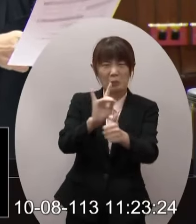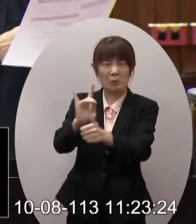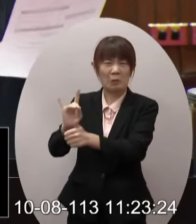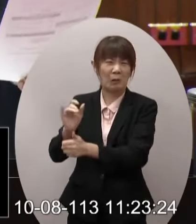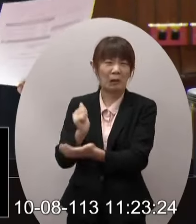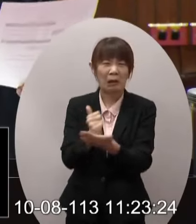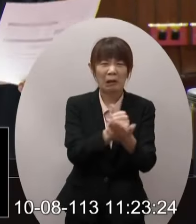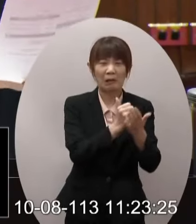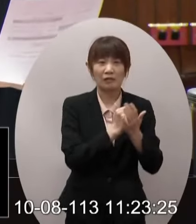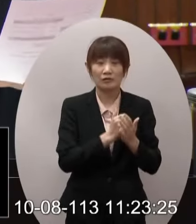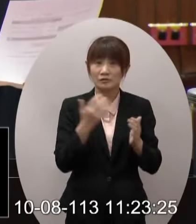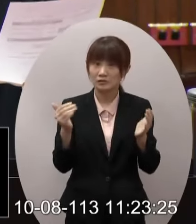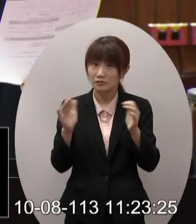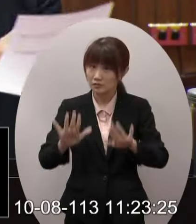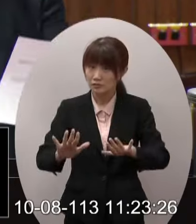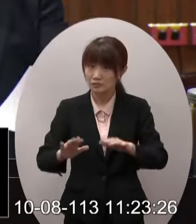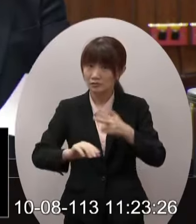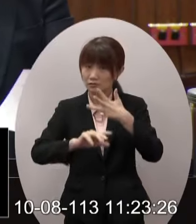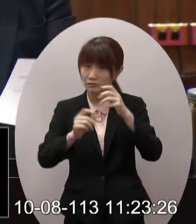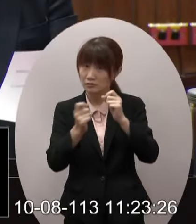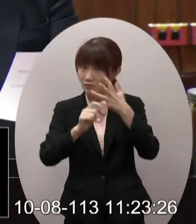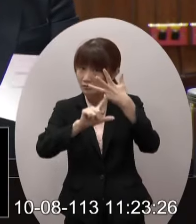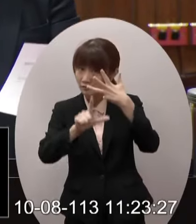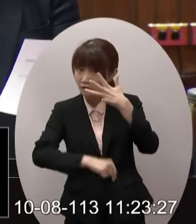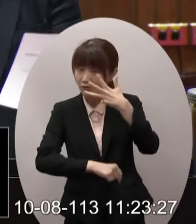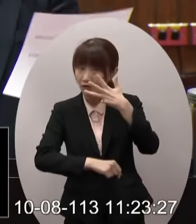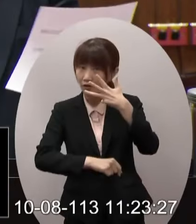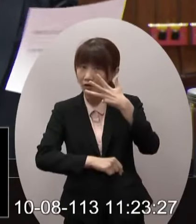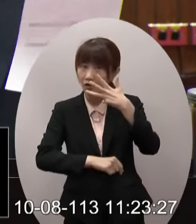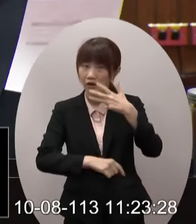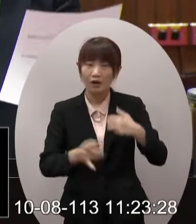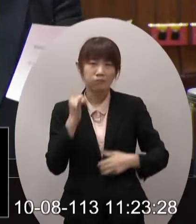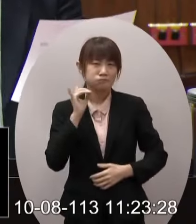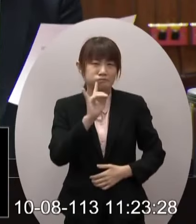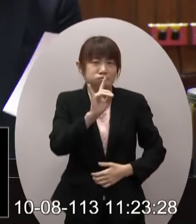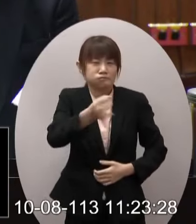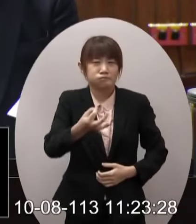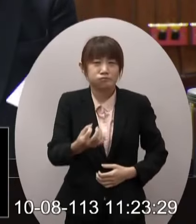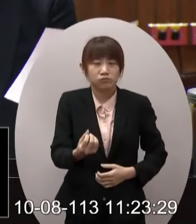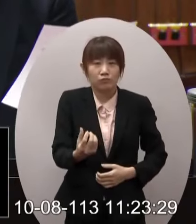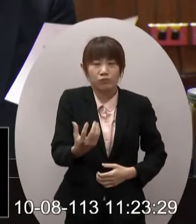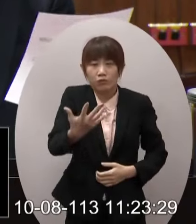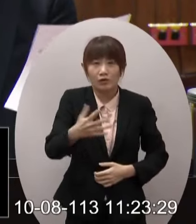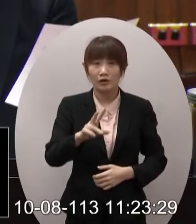不打紧，8月更高，又提升27亿，